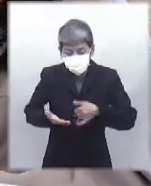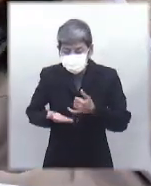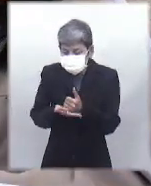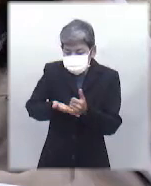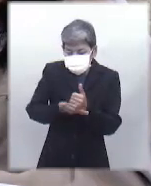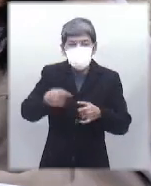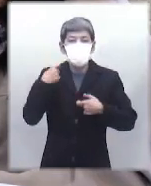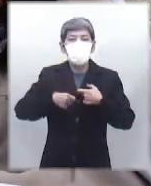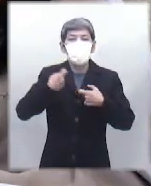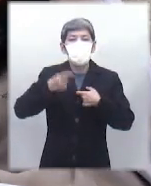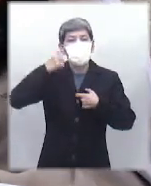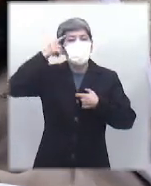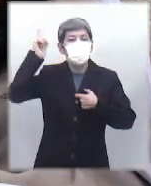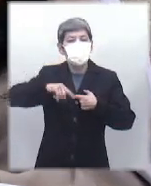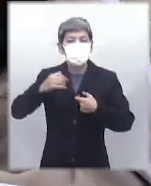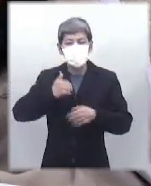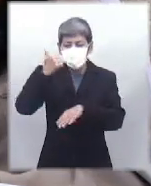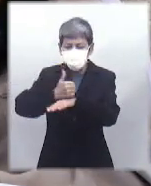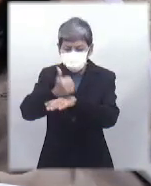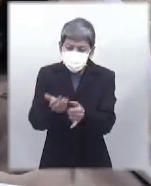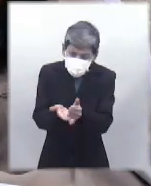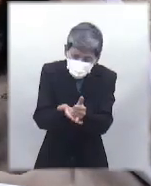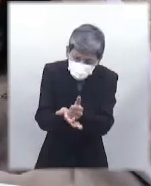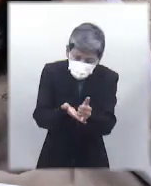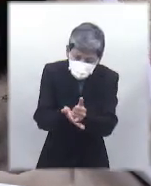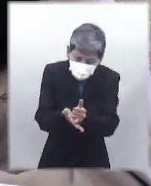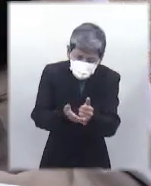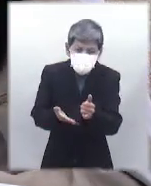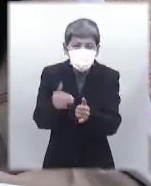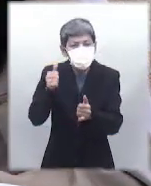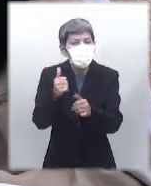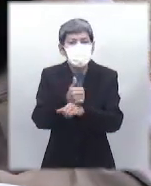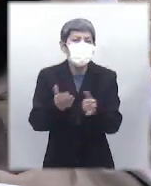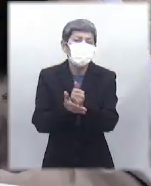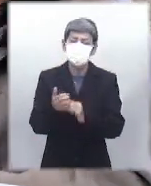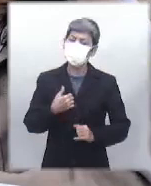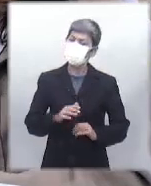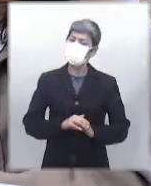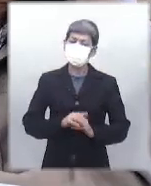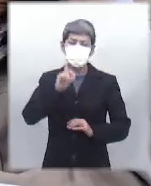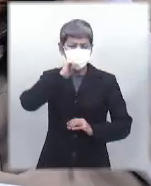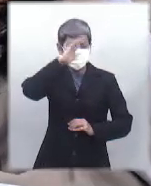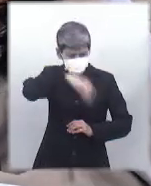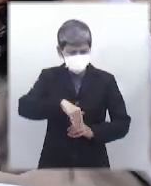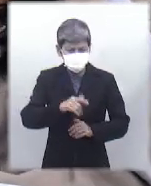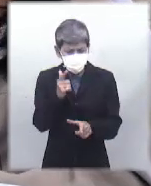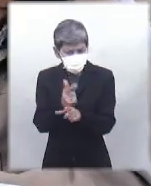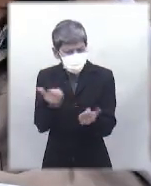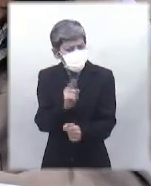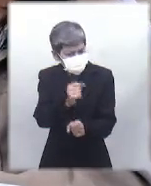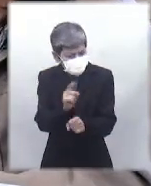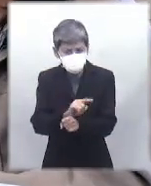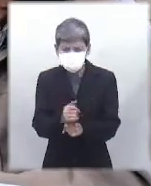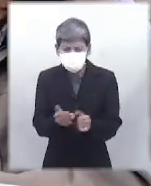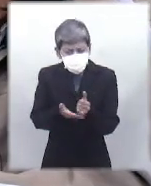เป็นจะมาให้หัวหน้าสโตร์ที่นี่ล้างผมก็เลยเรียกแม่เข้ามาคุยบอกว่าแม่เลี้ยงลูกยังไง